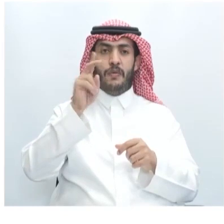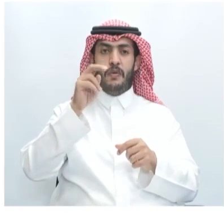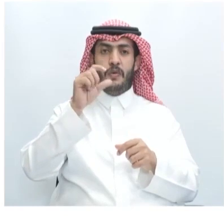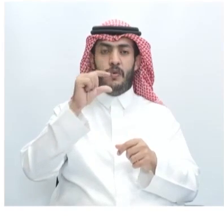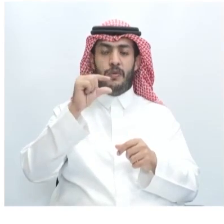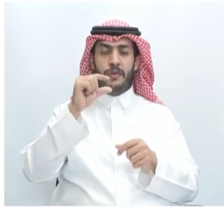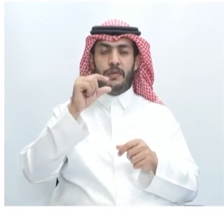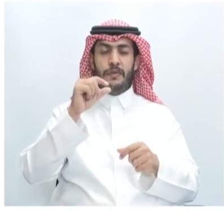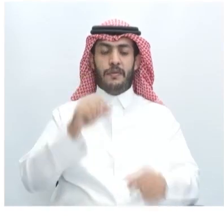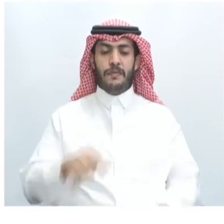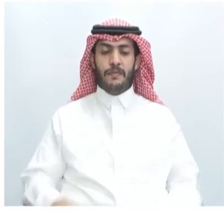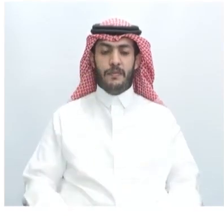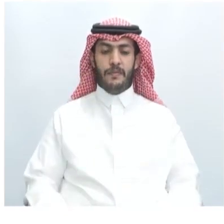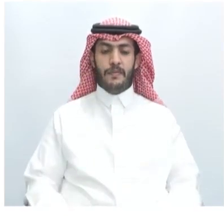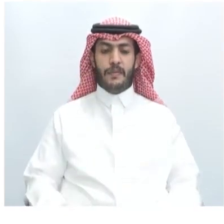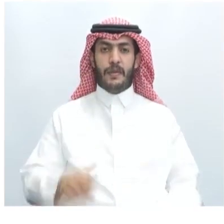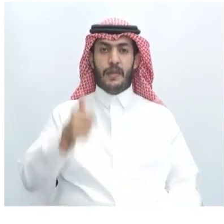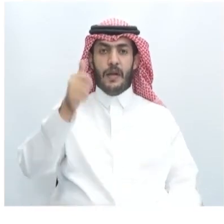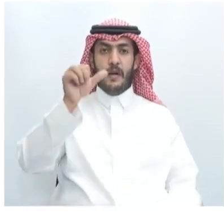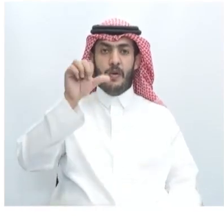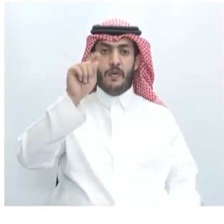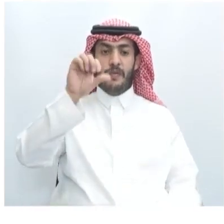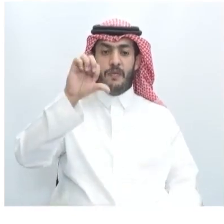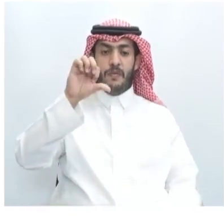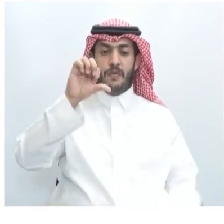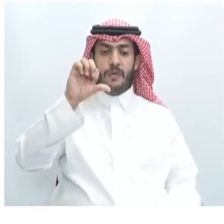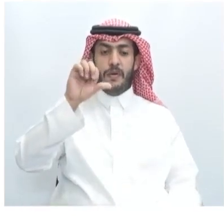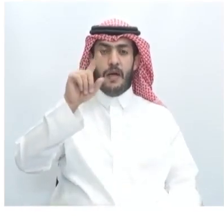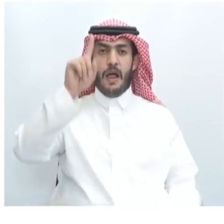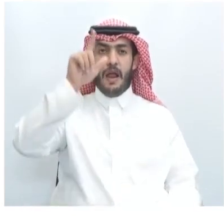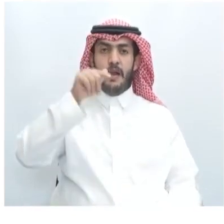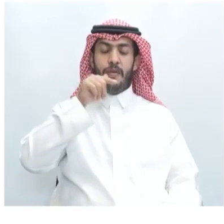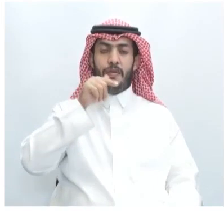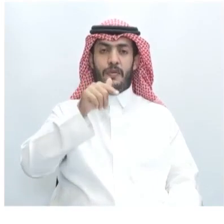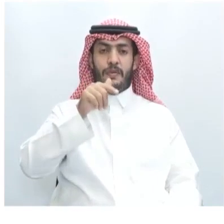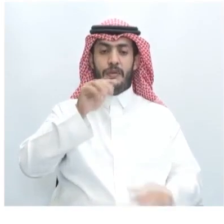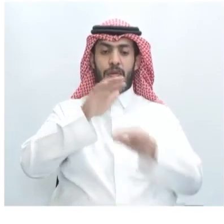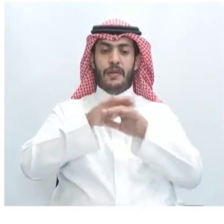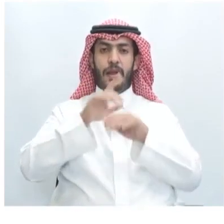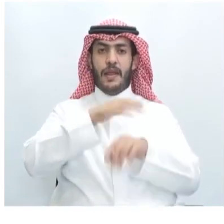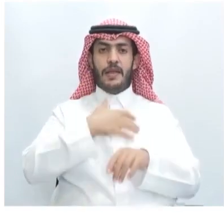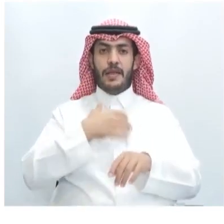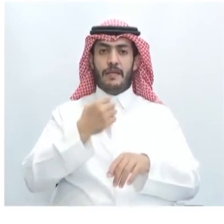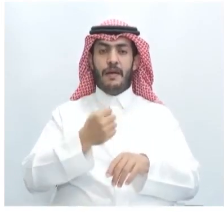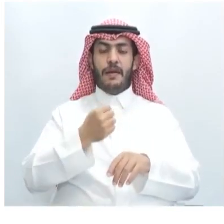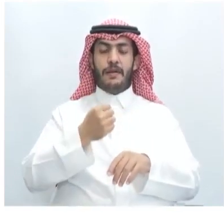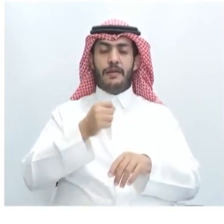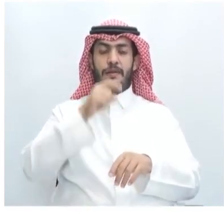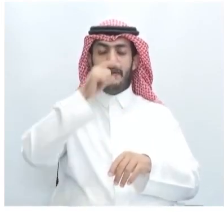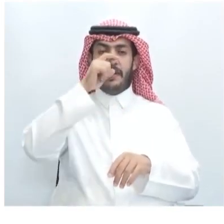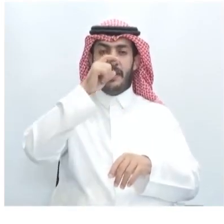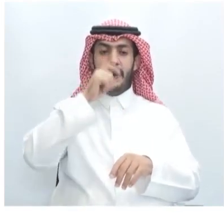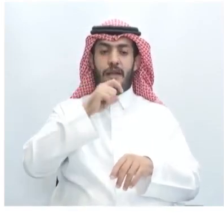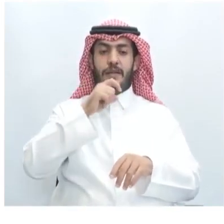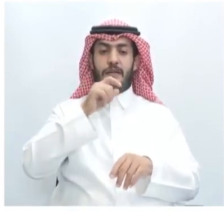يا ايها الذين امنوا اوفوا بالعقود هنا نداء من الله عز وجل لاهل الايمان باننا يجب